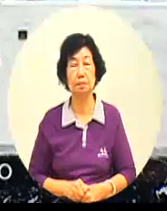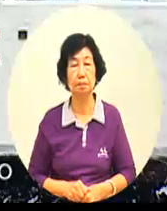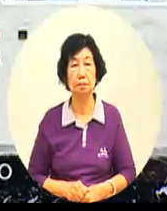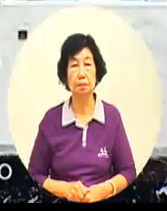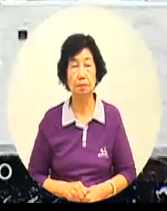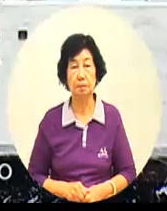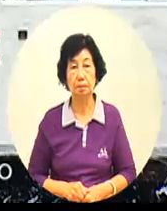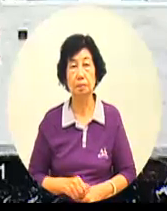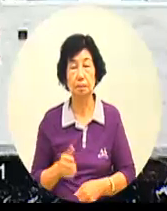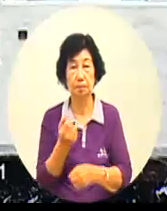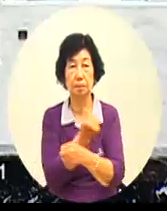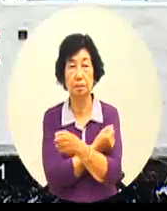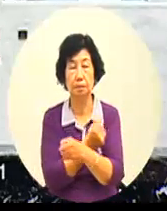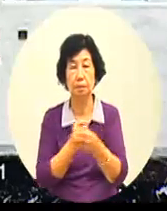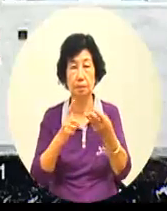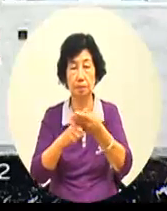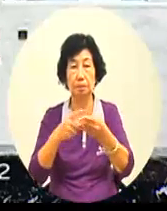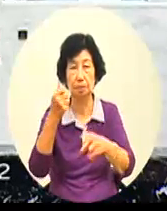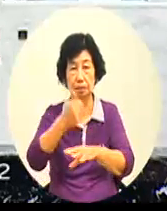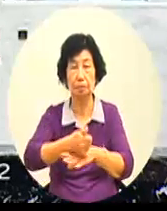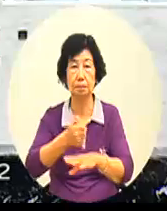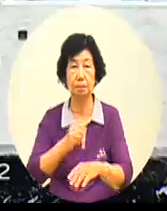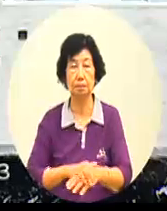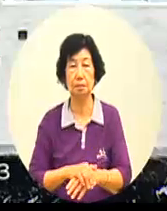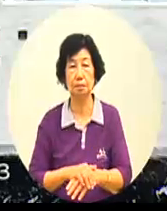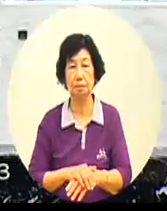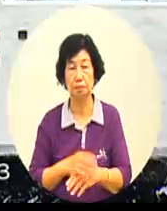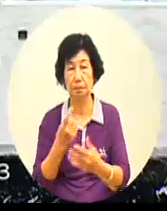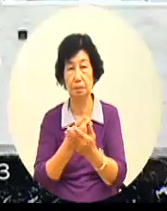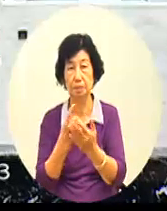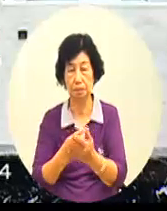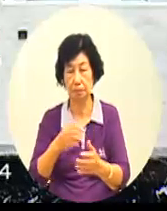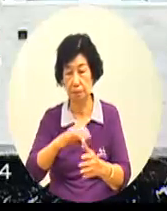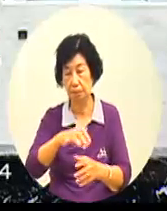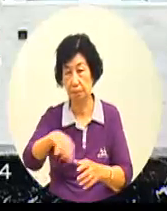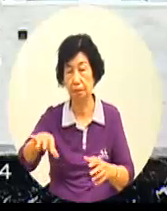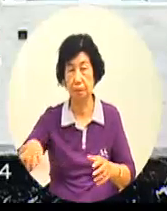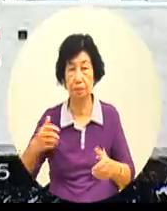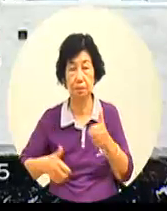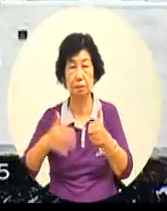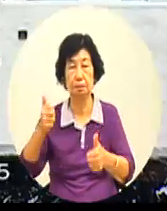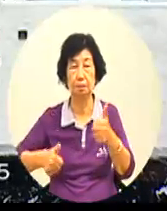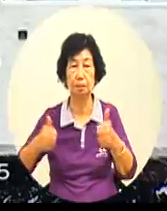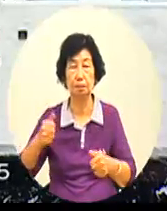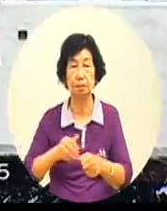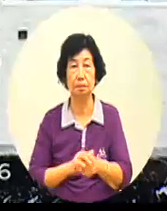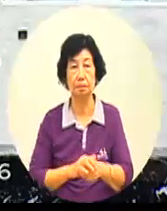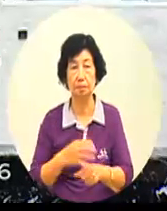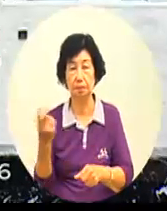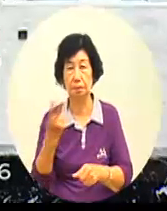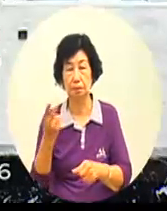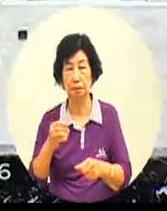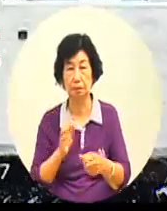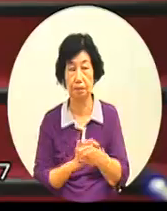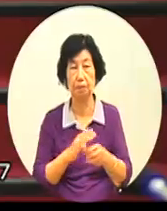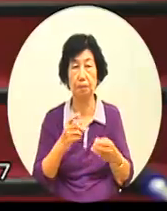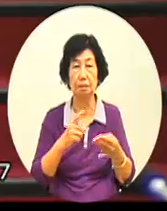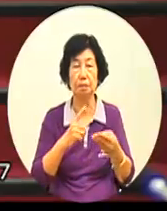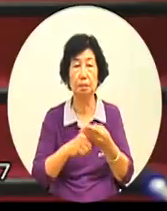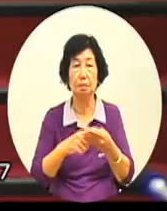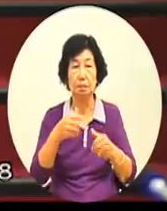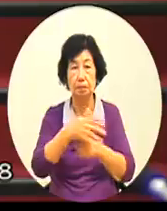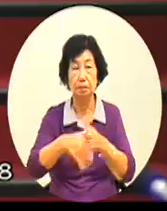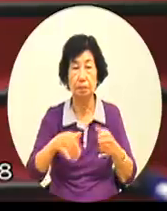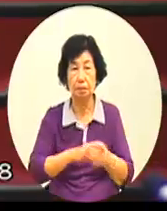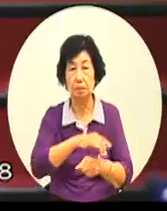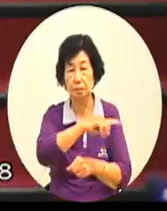我们最辛苦的主席，各个局势的主管，还有我们的两个主委，大家午安，大